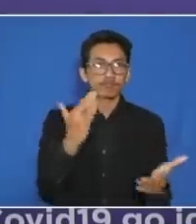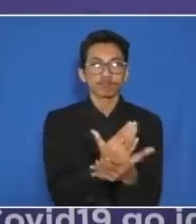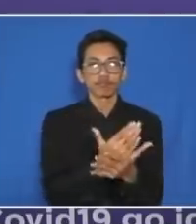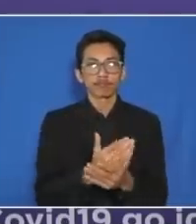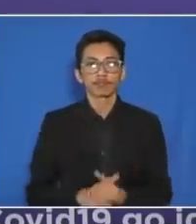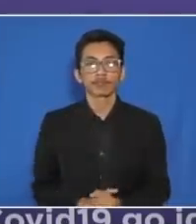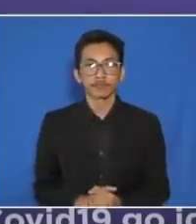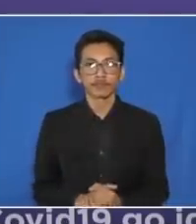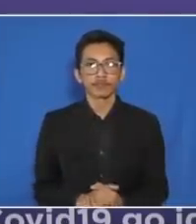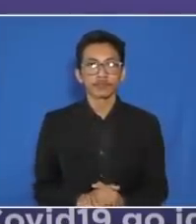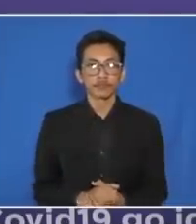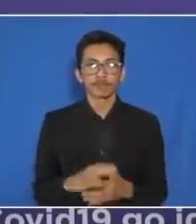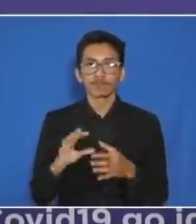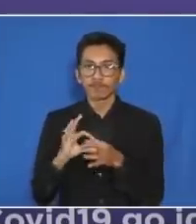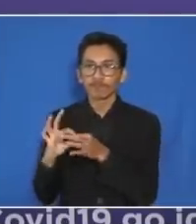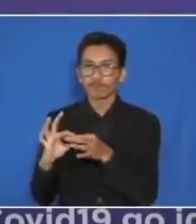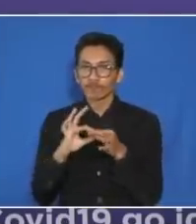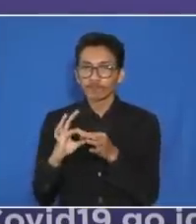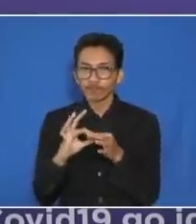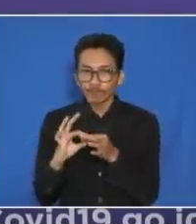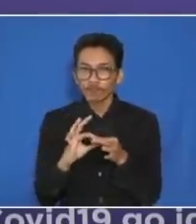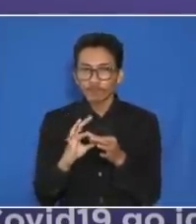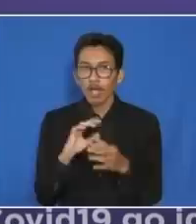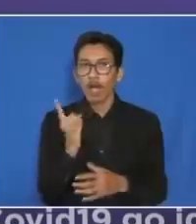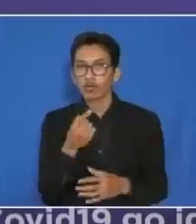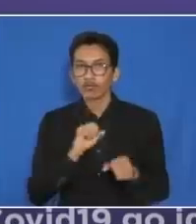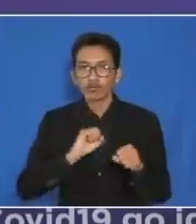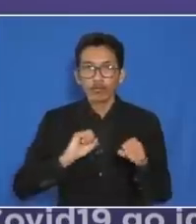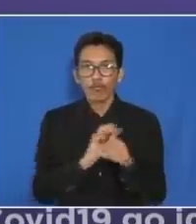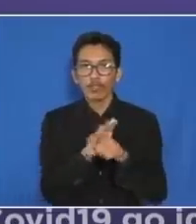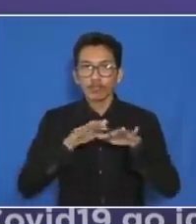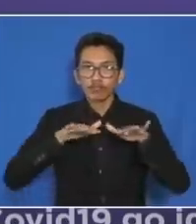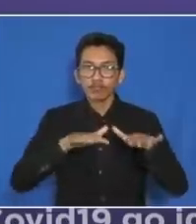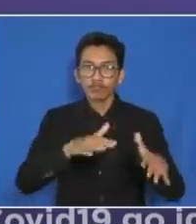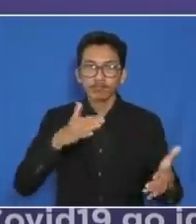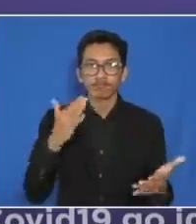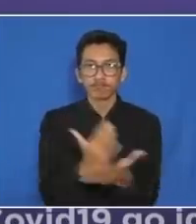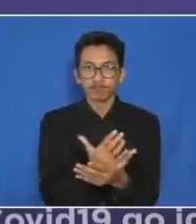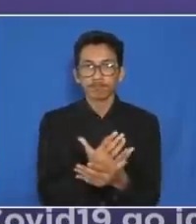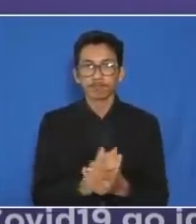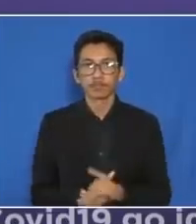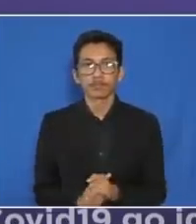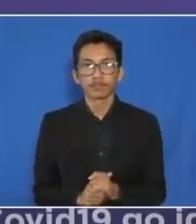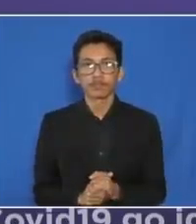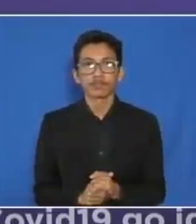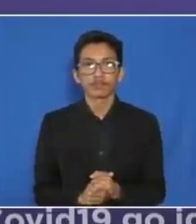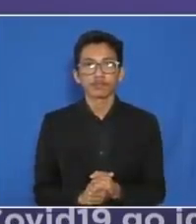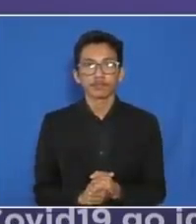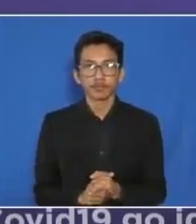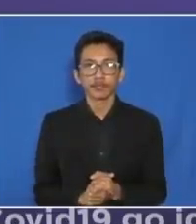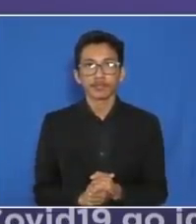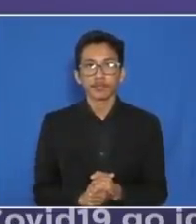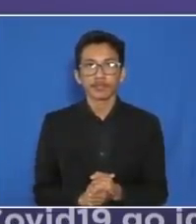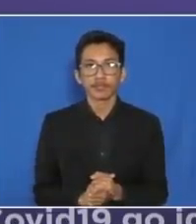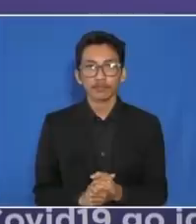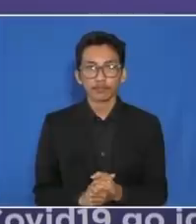Ayo kita semuanya harus mampu menang melawan khofid 19 ini satu-satunya kunci adalah kita harus